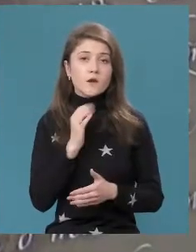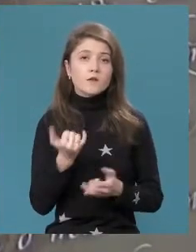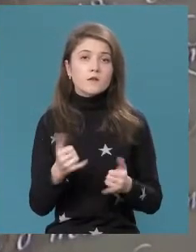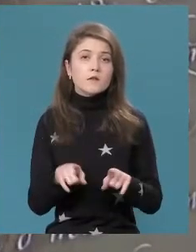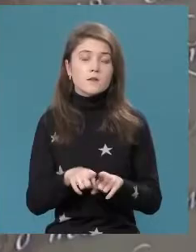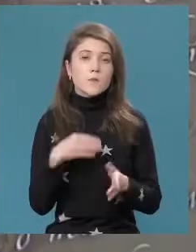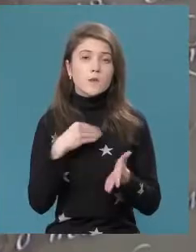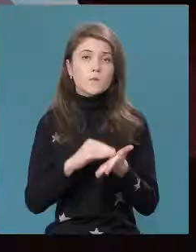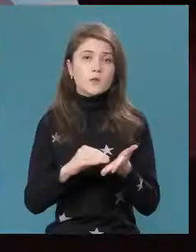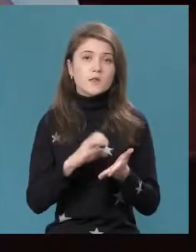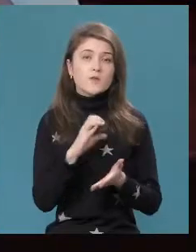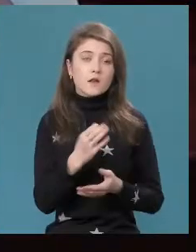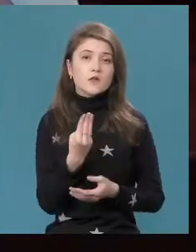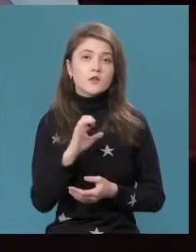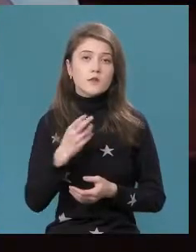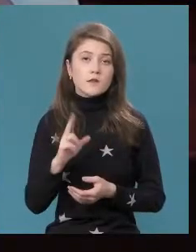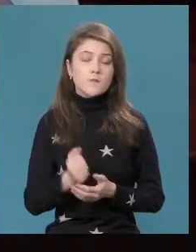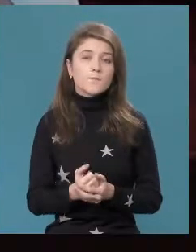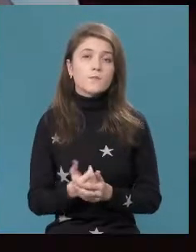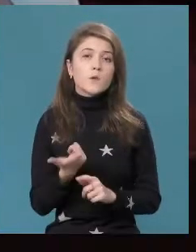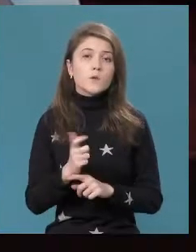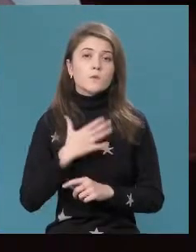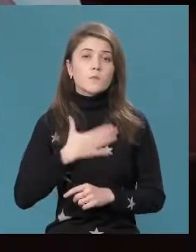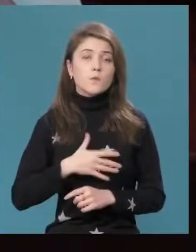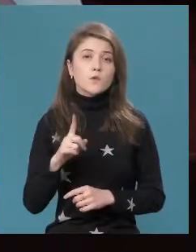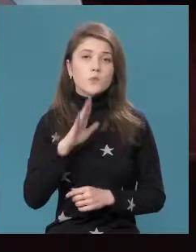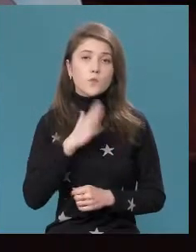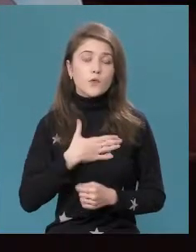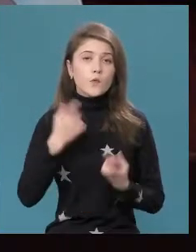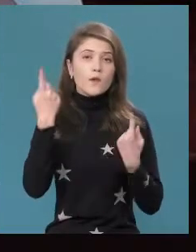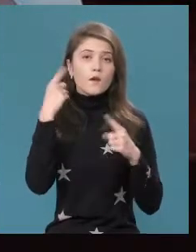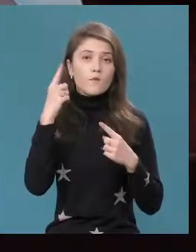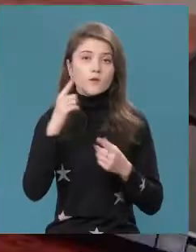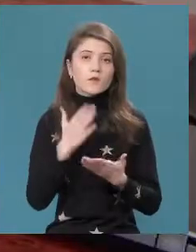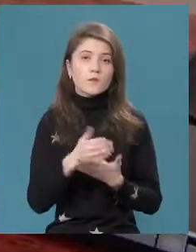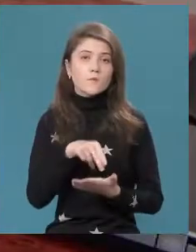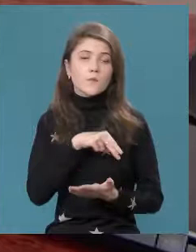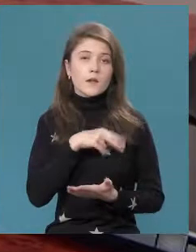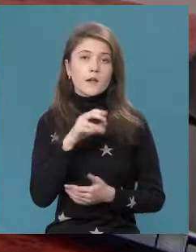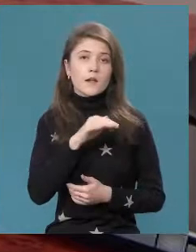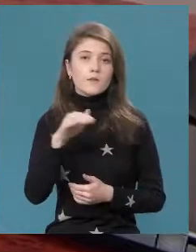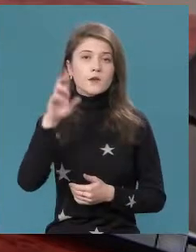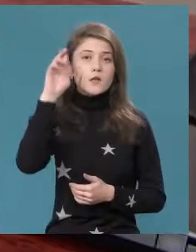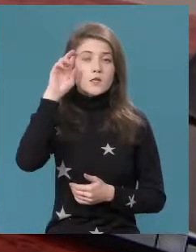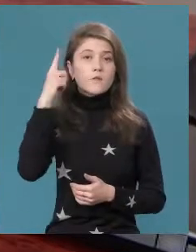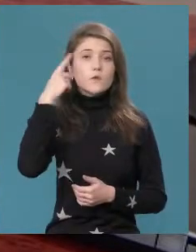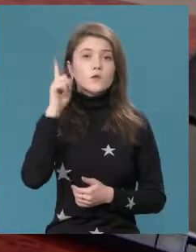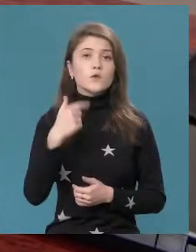пишуся, Світлана Штацька. Досить приємно, що мою творчість відзначено на рівні держави. Думаю, що я